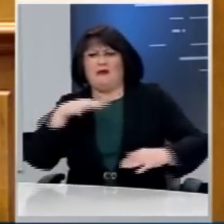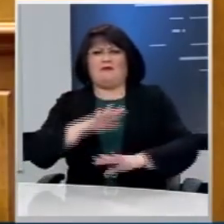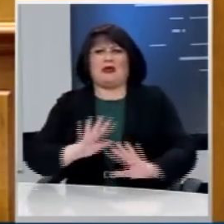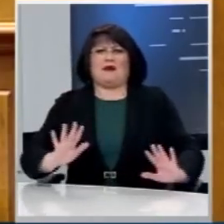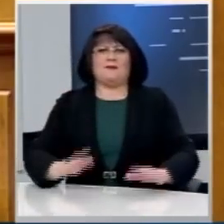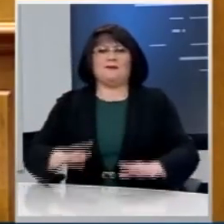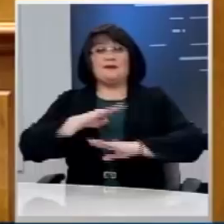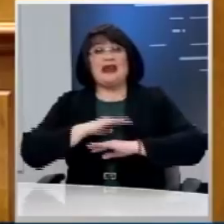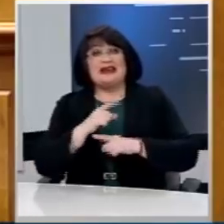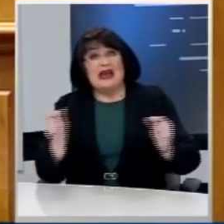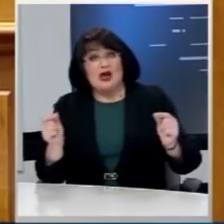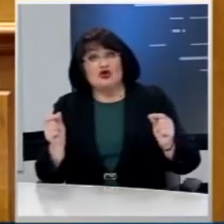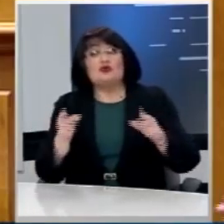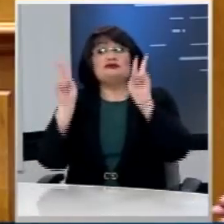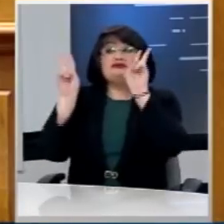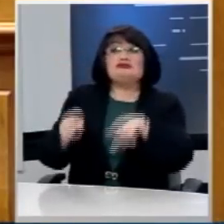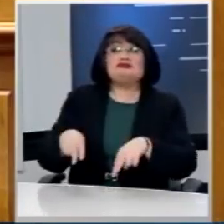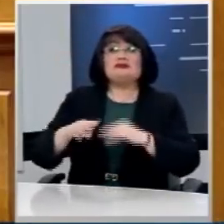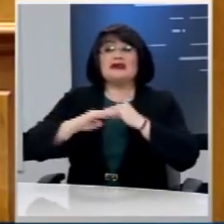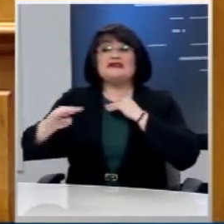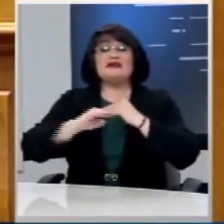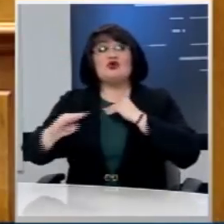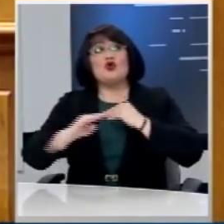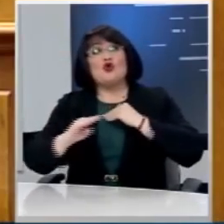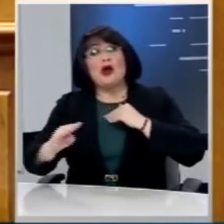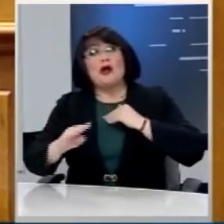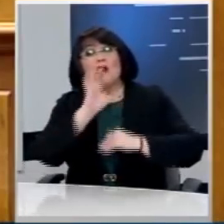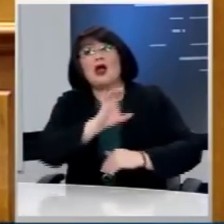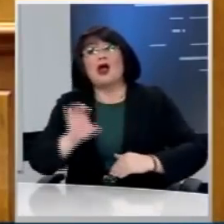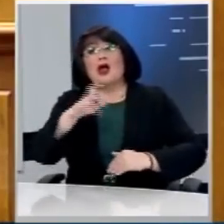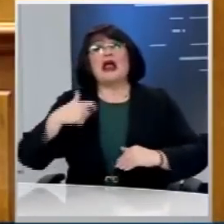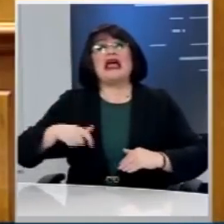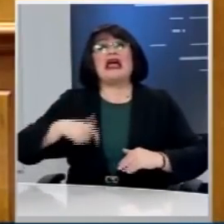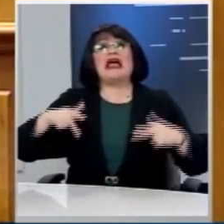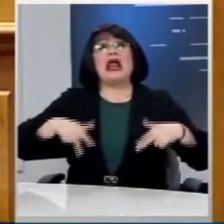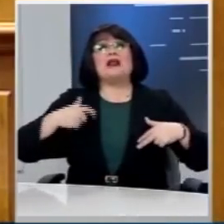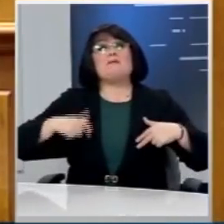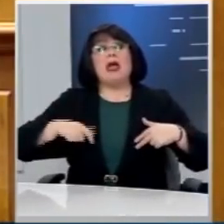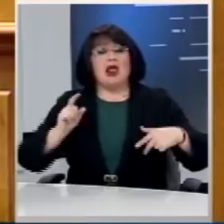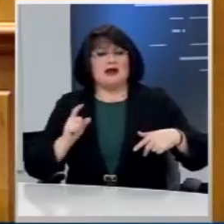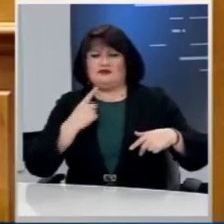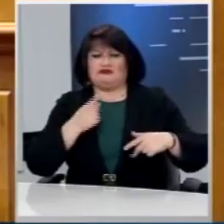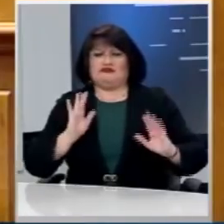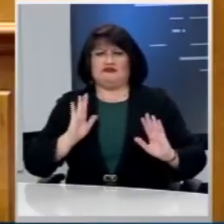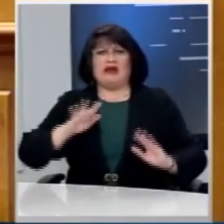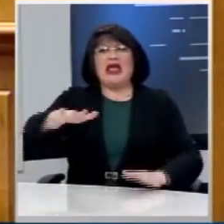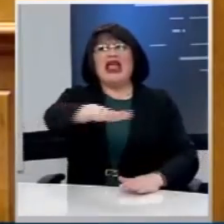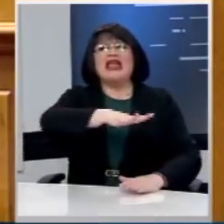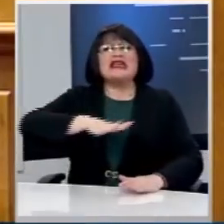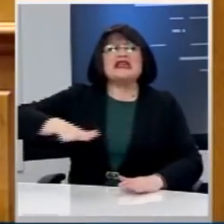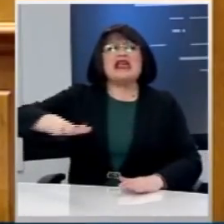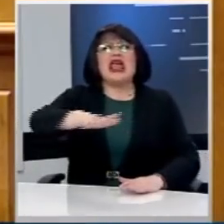Αλήθεια, το ΝΑΤΟ δεν είναι αυτό που δεν αναγνωρίζει καν σύνορα ανάμεσα σε χώρες μέλη του? Αυτό δεν είναι που θεωρεί το Αιγαίο